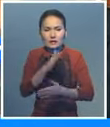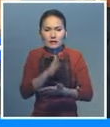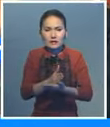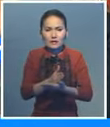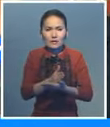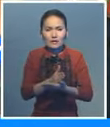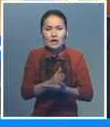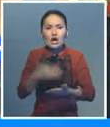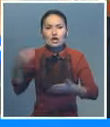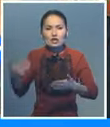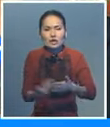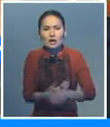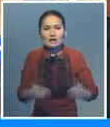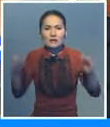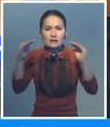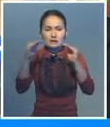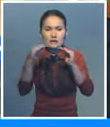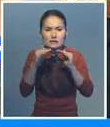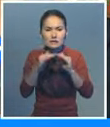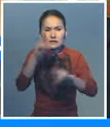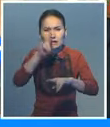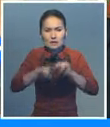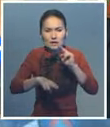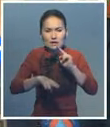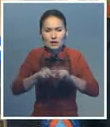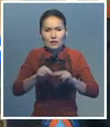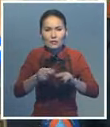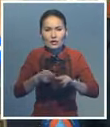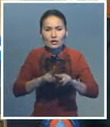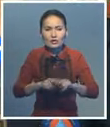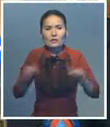жаңадан салынған 2000 жылдан бері қарай салынған мөлтек аудандарда орын алып отыр.